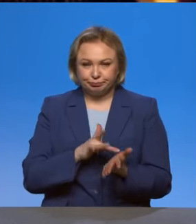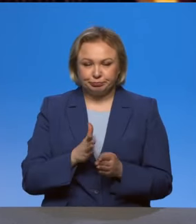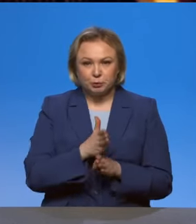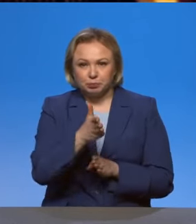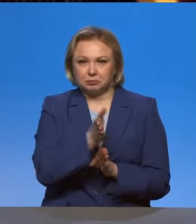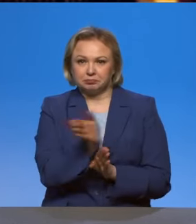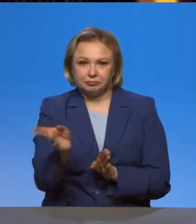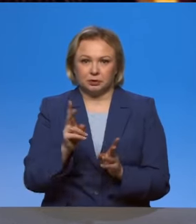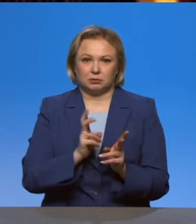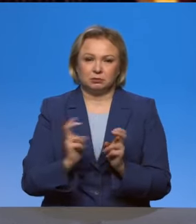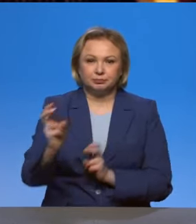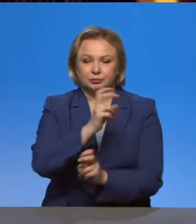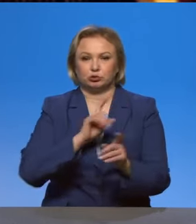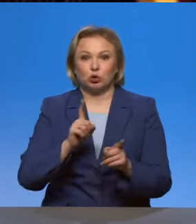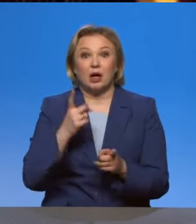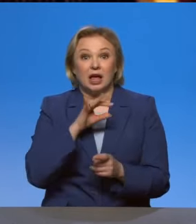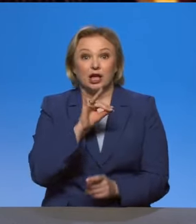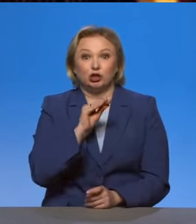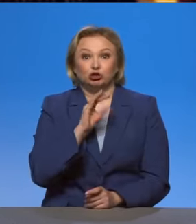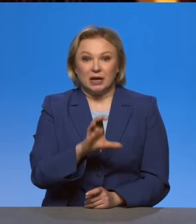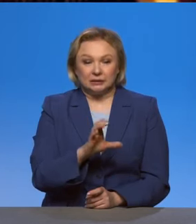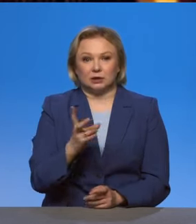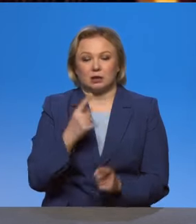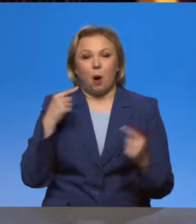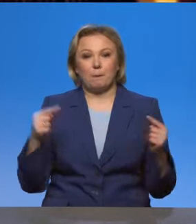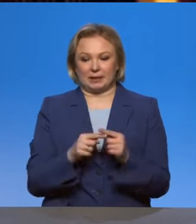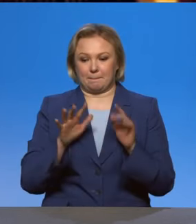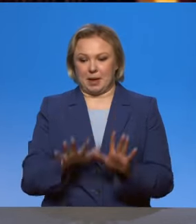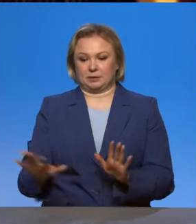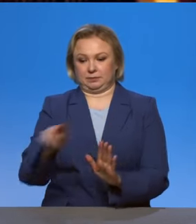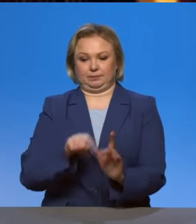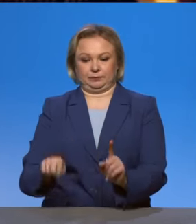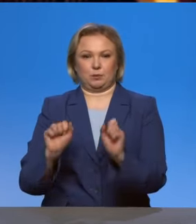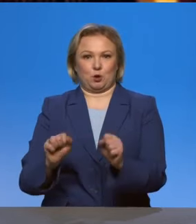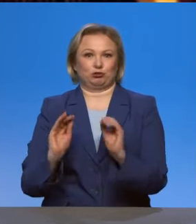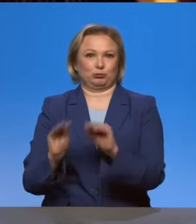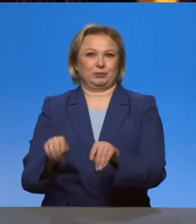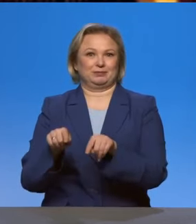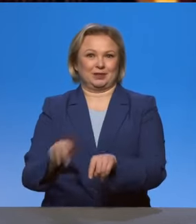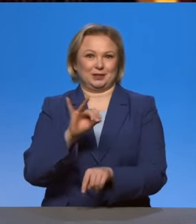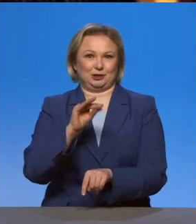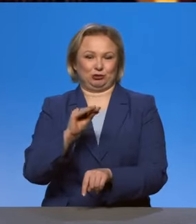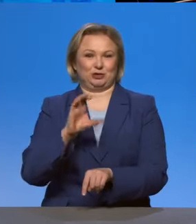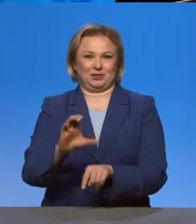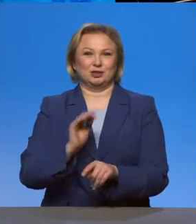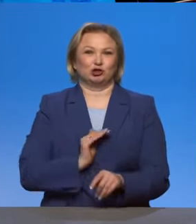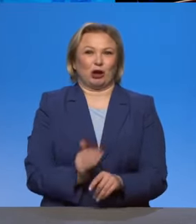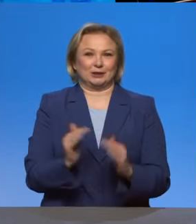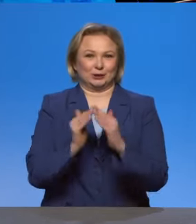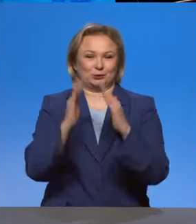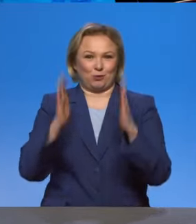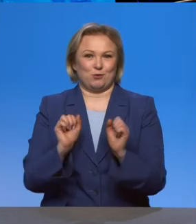нужно определить место ИЖС. Вот где ИЖС будет развиваться? И чтобы ИЖС спокойно там развивалось, чтобы